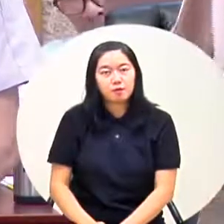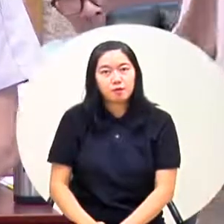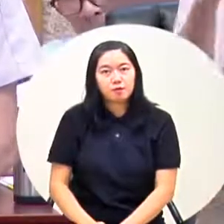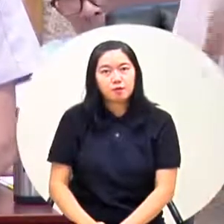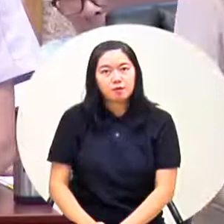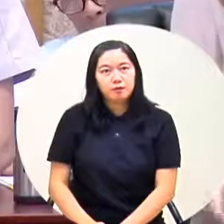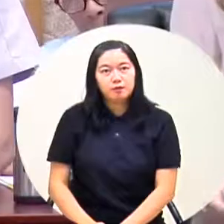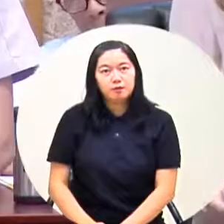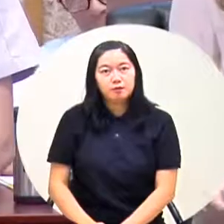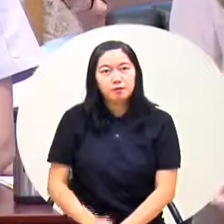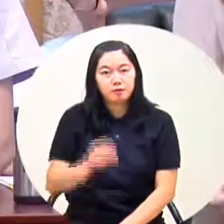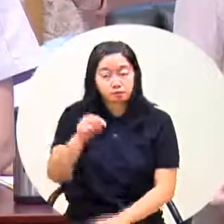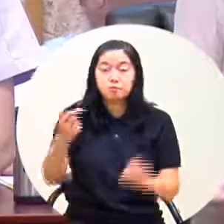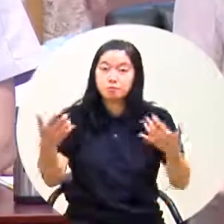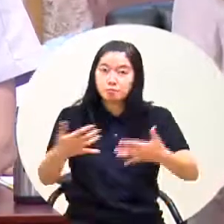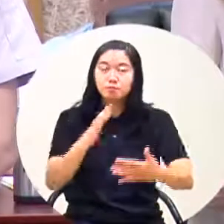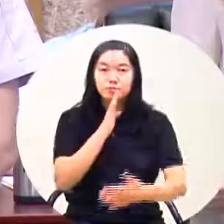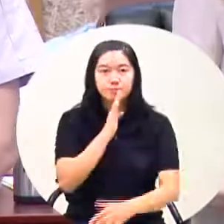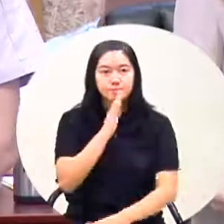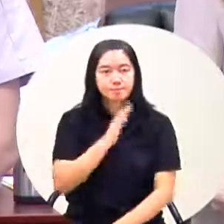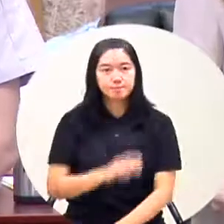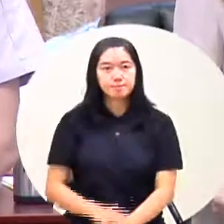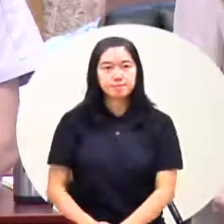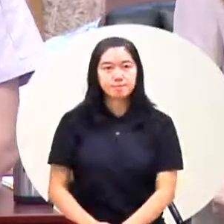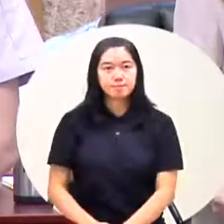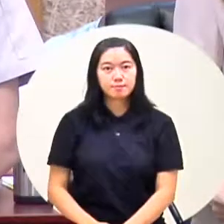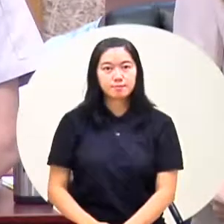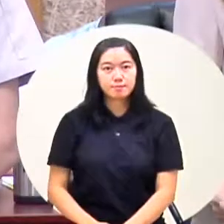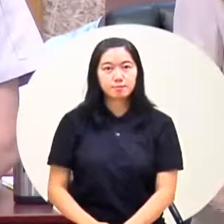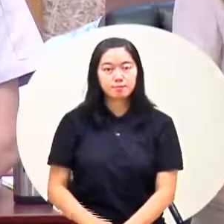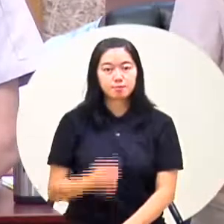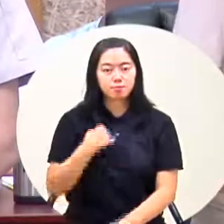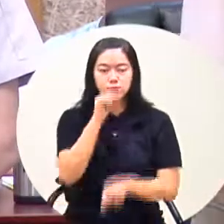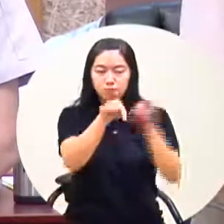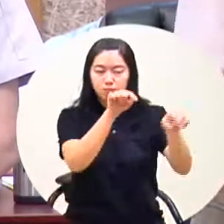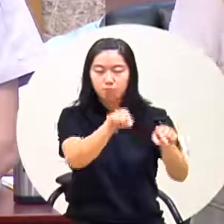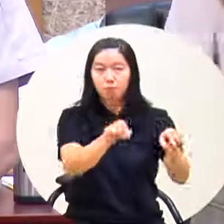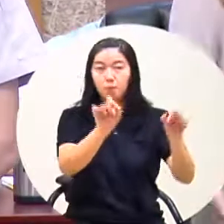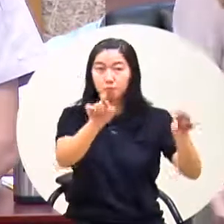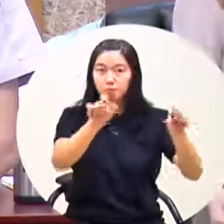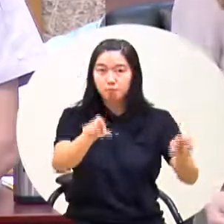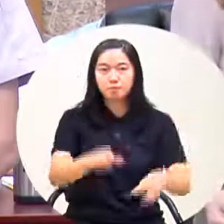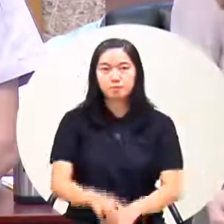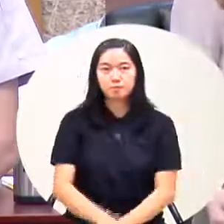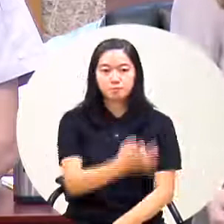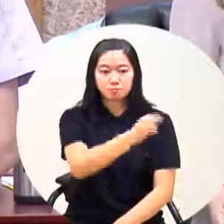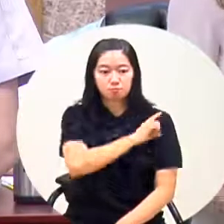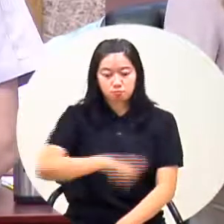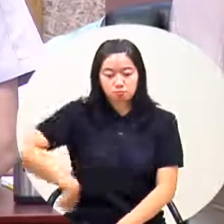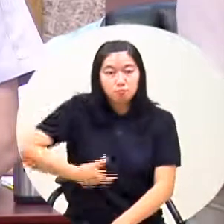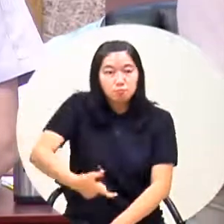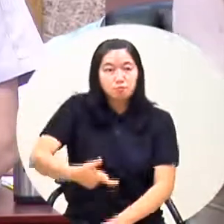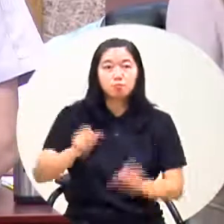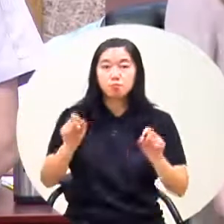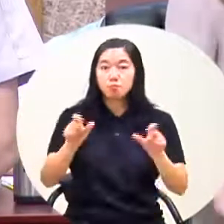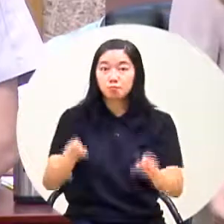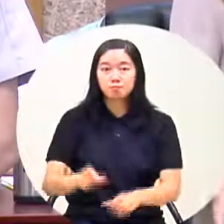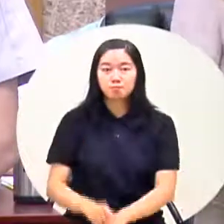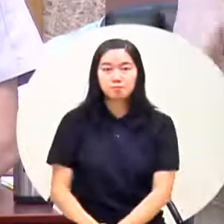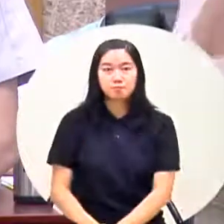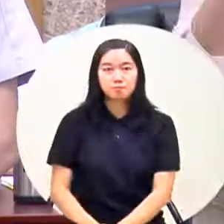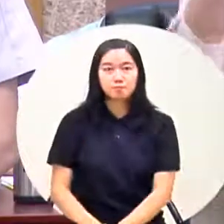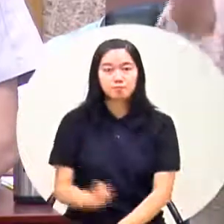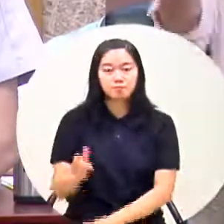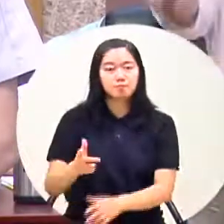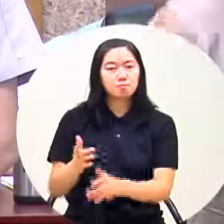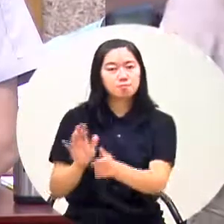这就是问题嘛，这就是问题。我今天不是怪你们，这钱也不能叫你出啊。我也不是替厂商要钱，